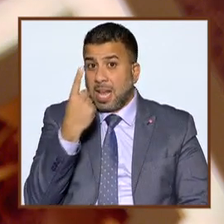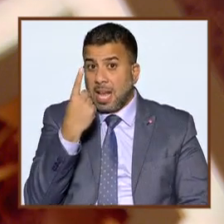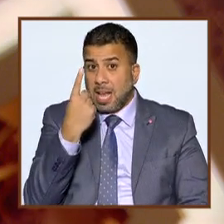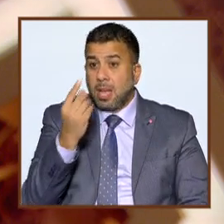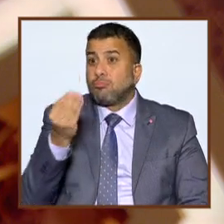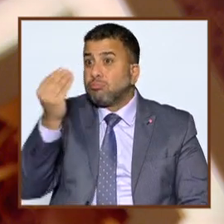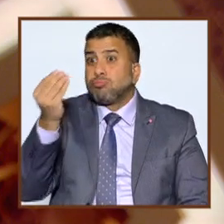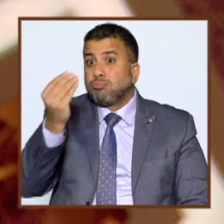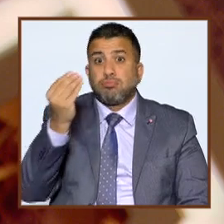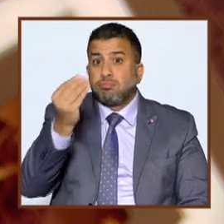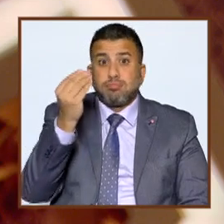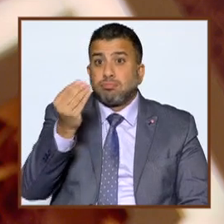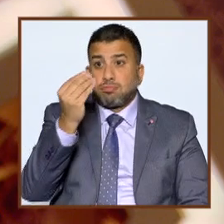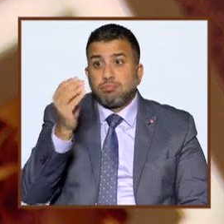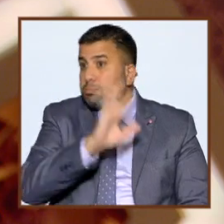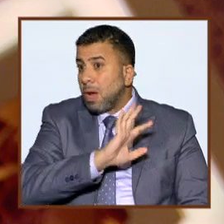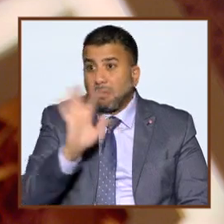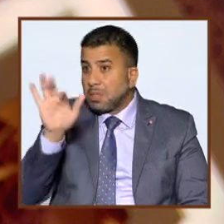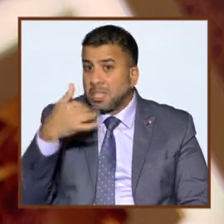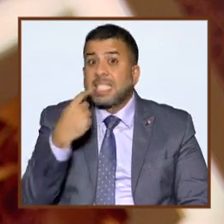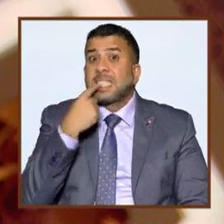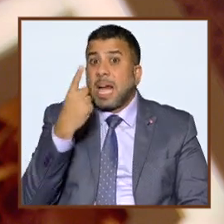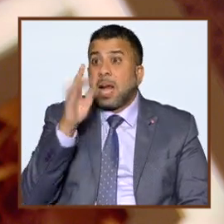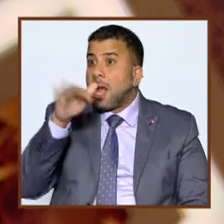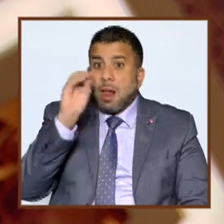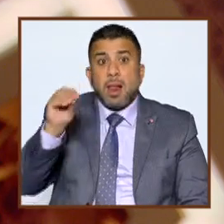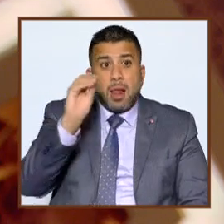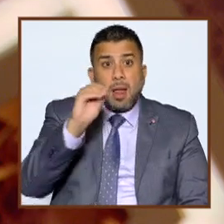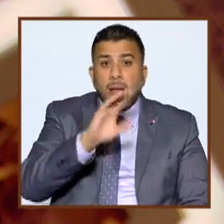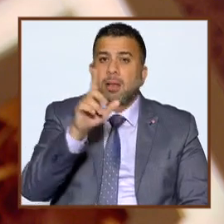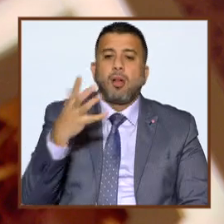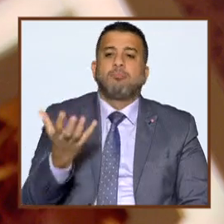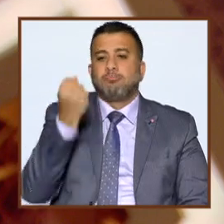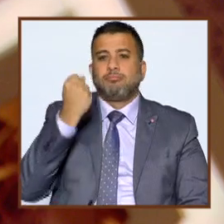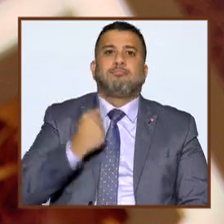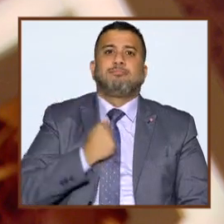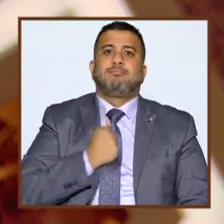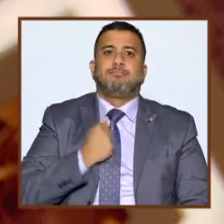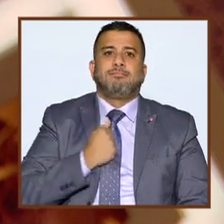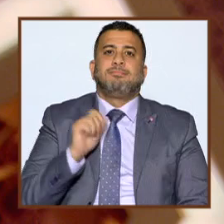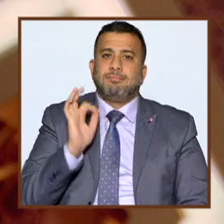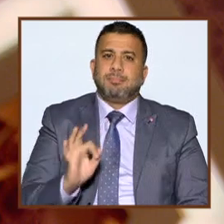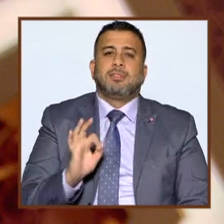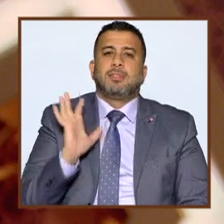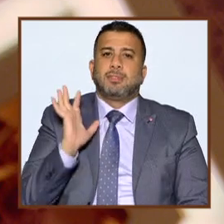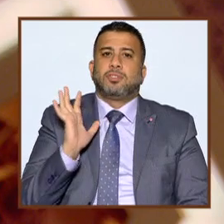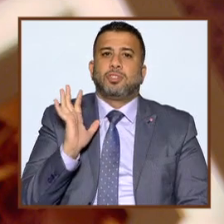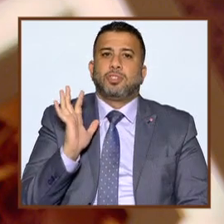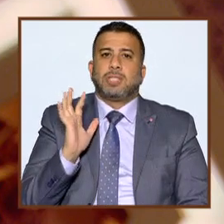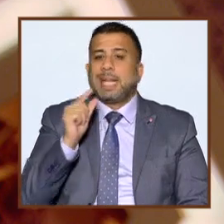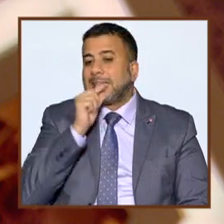ما ظهر للخاتم أحد، ما ظهر لأحد، تملكين أنت، الشريعة تملك